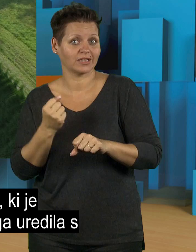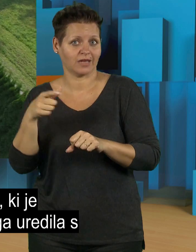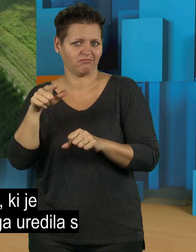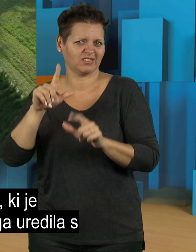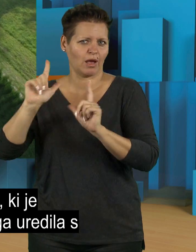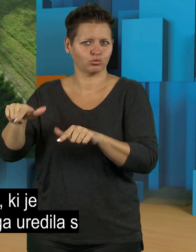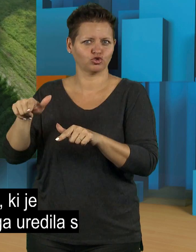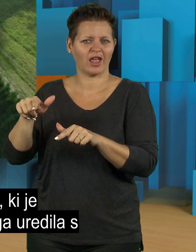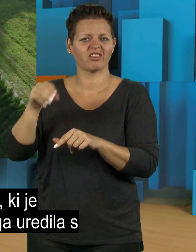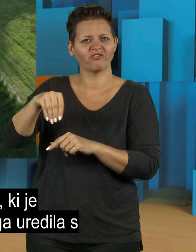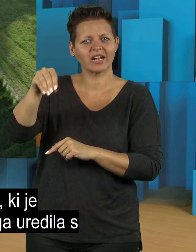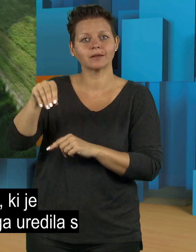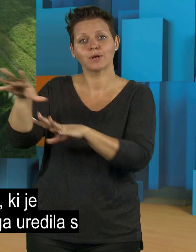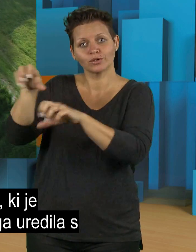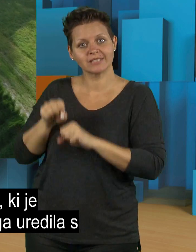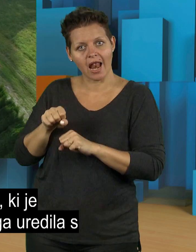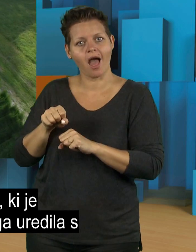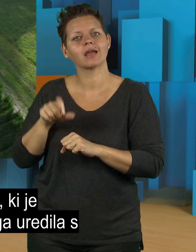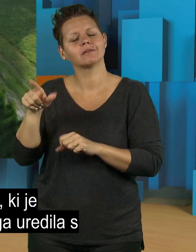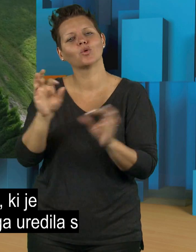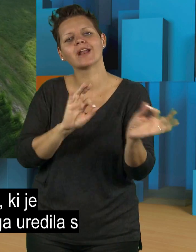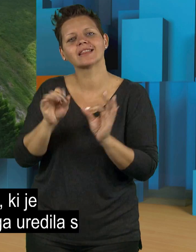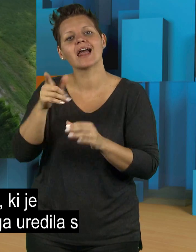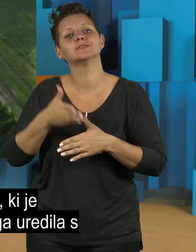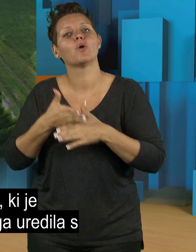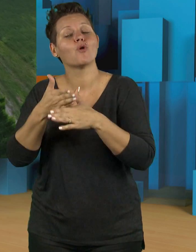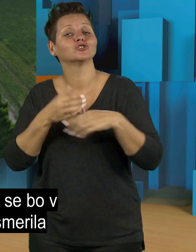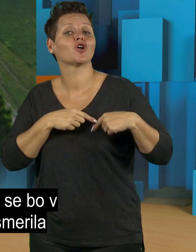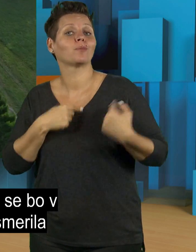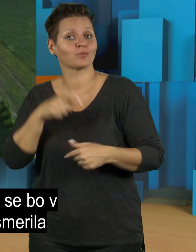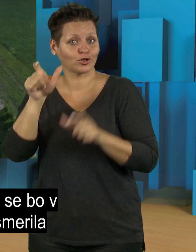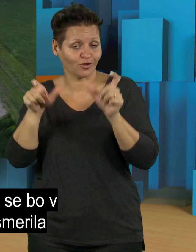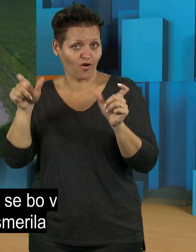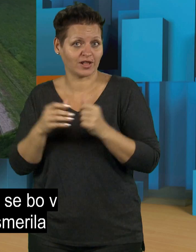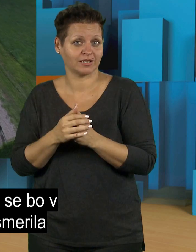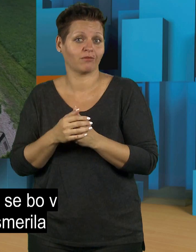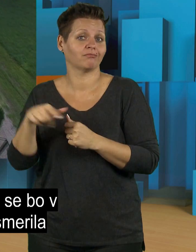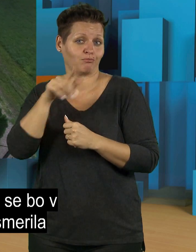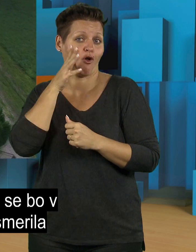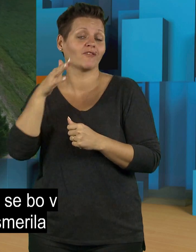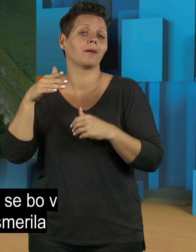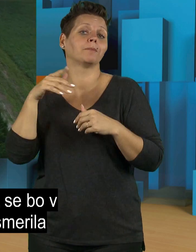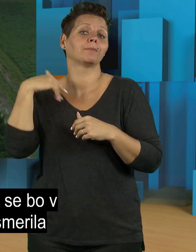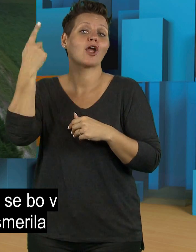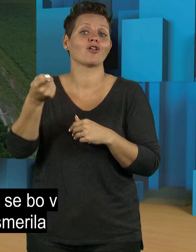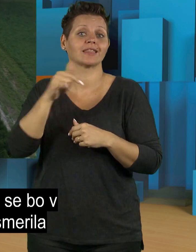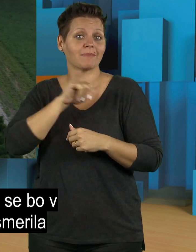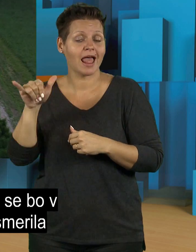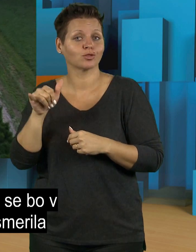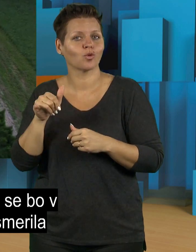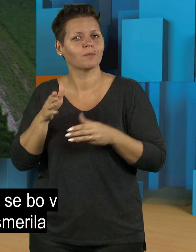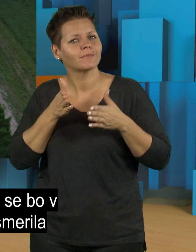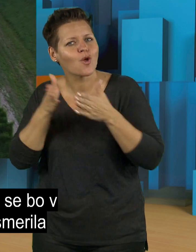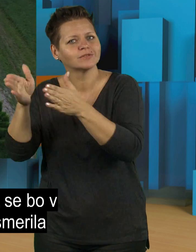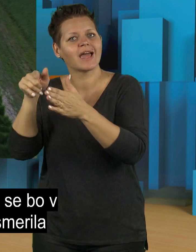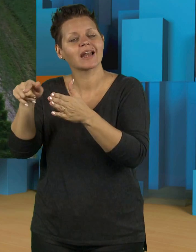Kooperativa Konjice, ki je zapuščen vrt prevzela in ga uredila s pomočjo prostovoljcev, se bo v prihodnjem letu preusmerila v